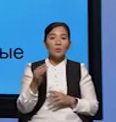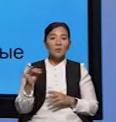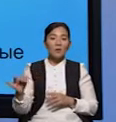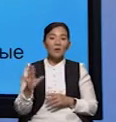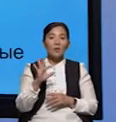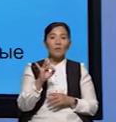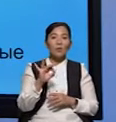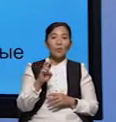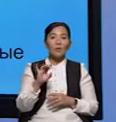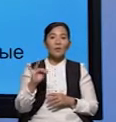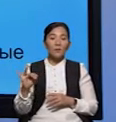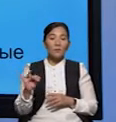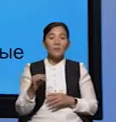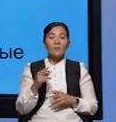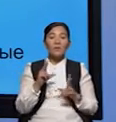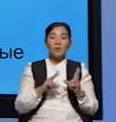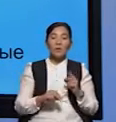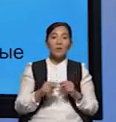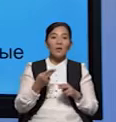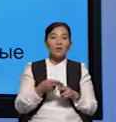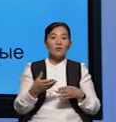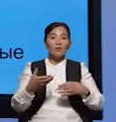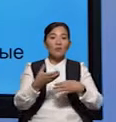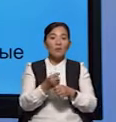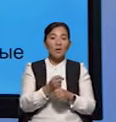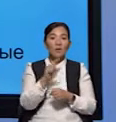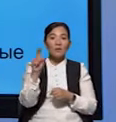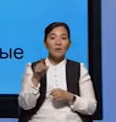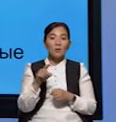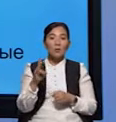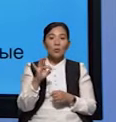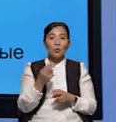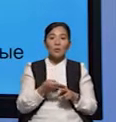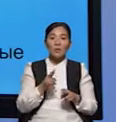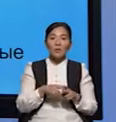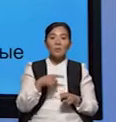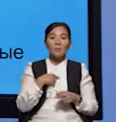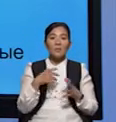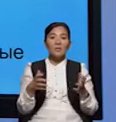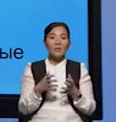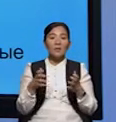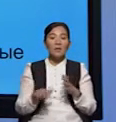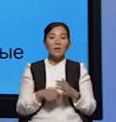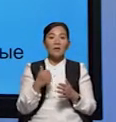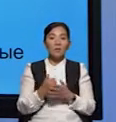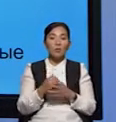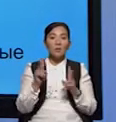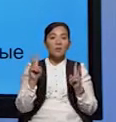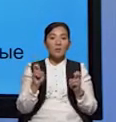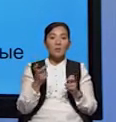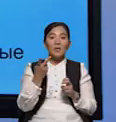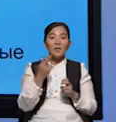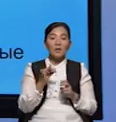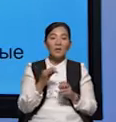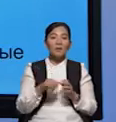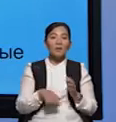куцые воробьи. Итак, ребята, мы сжали с вами текст, но при этом мы сохранили основную тему